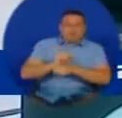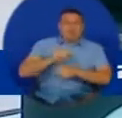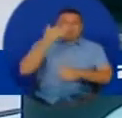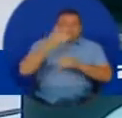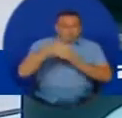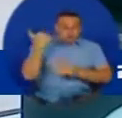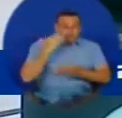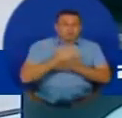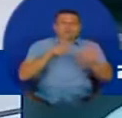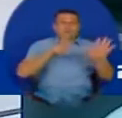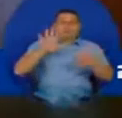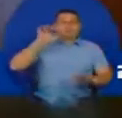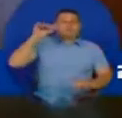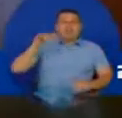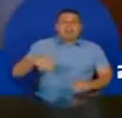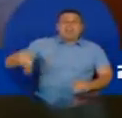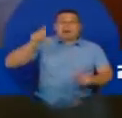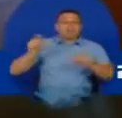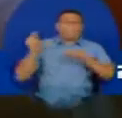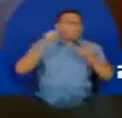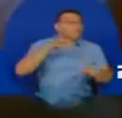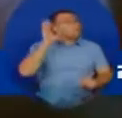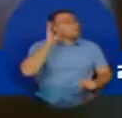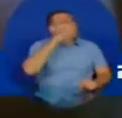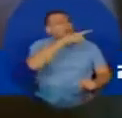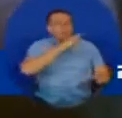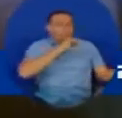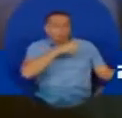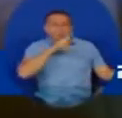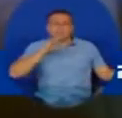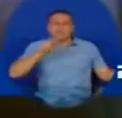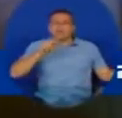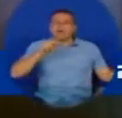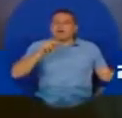85,000 איש לשמוע, שמע את עודד נואם נאום מאוד מאוד מתון, אני